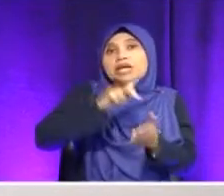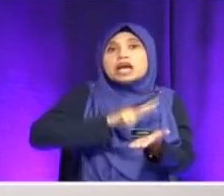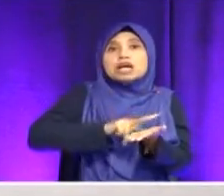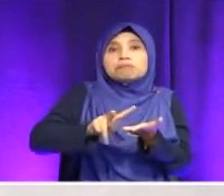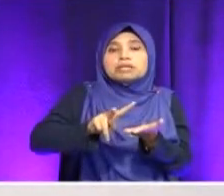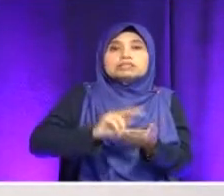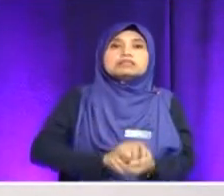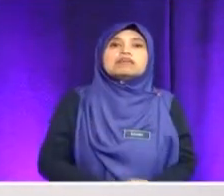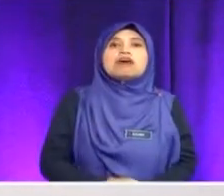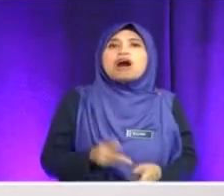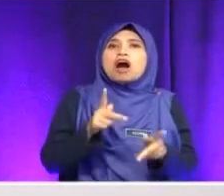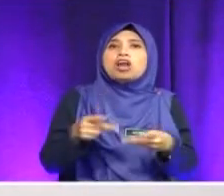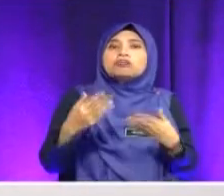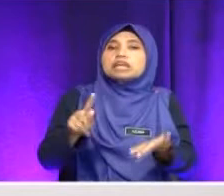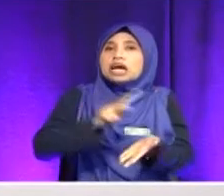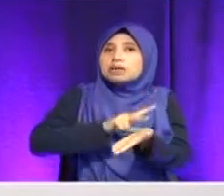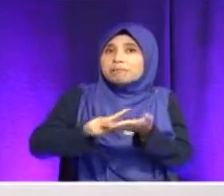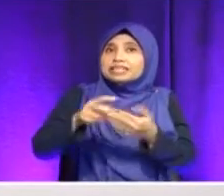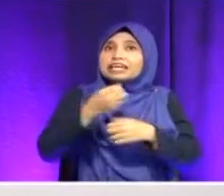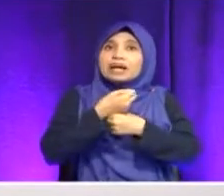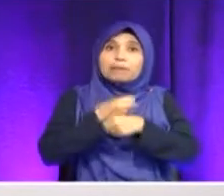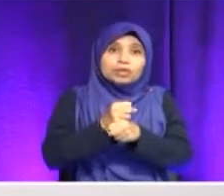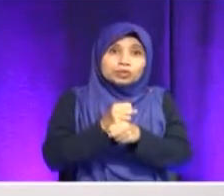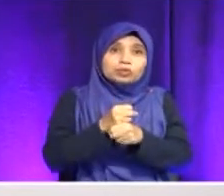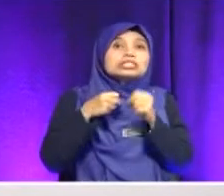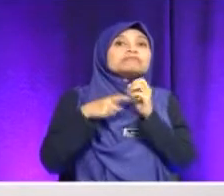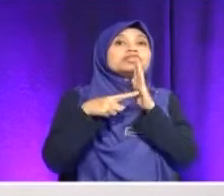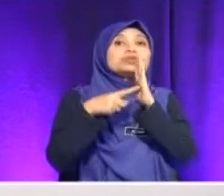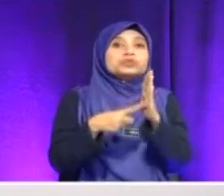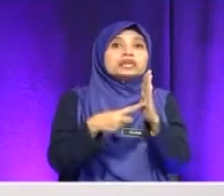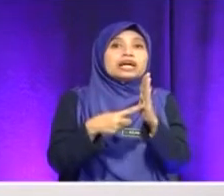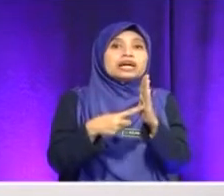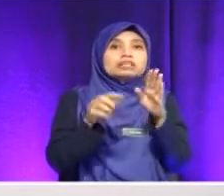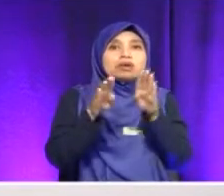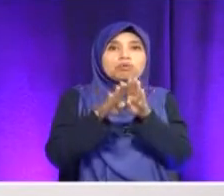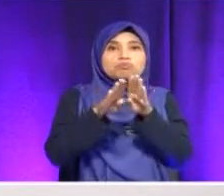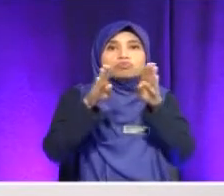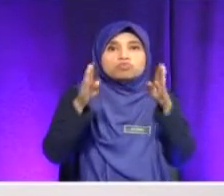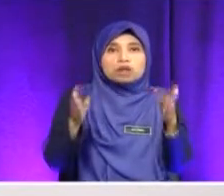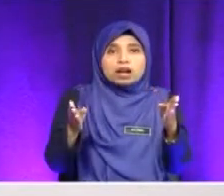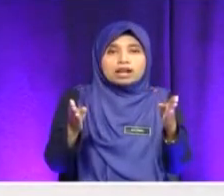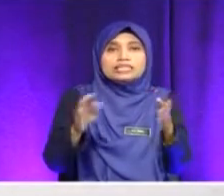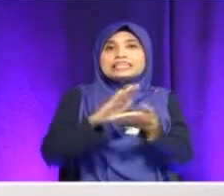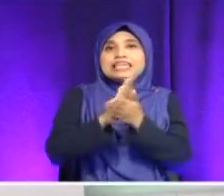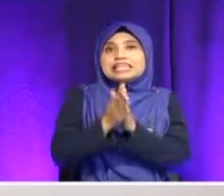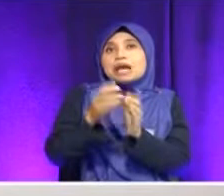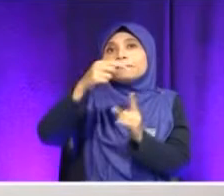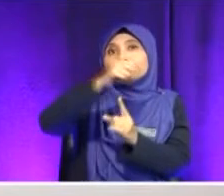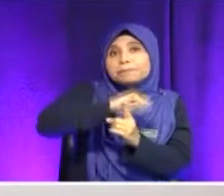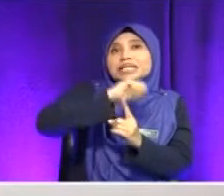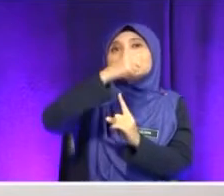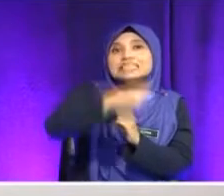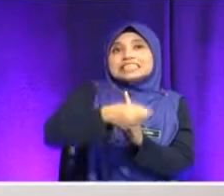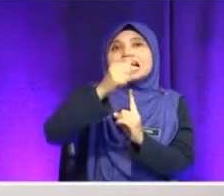jadi kalau anak emas yang berbentuk seperti ini kemudian kita Bukalah kelopak pisang kelopak bisa